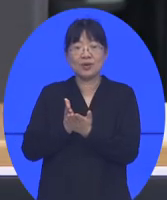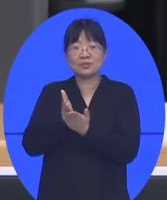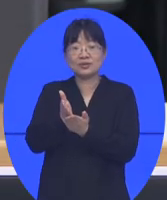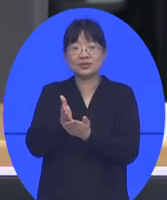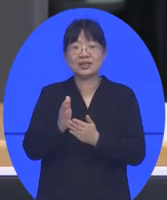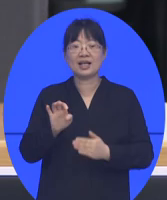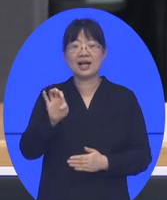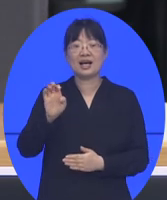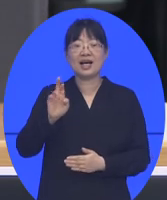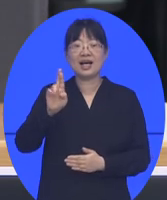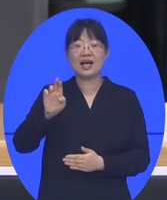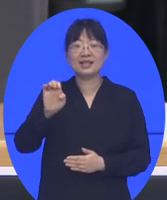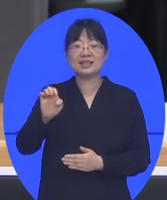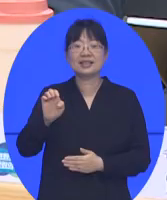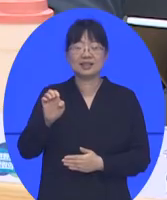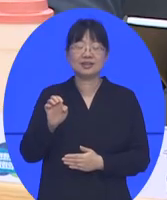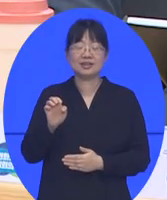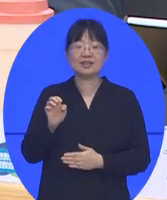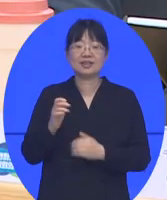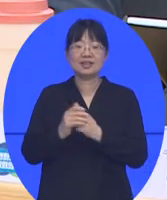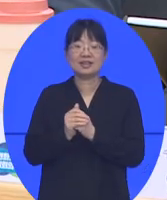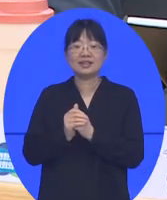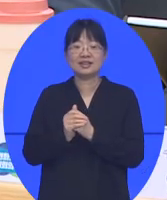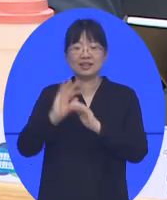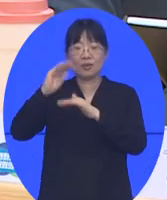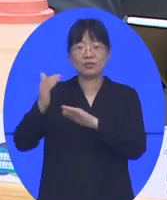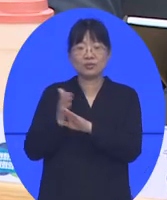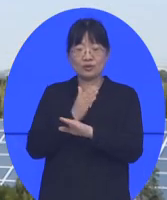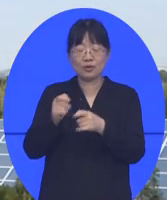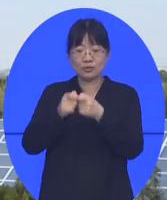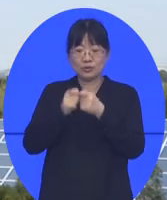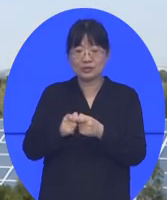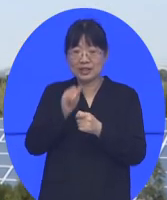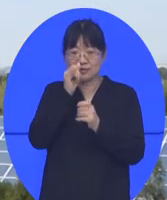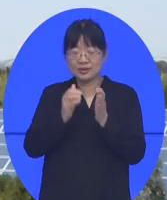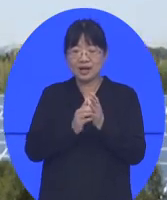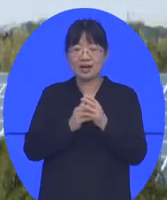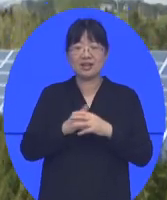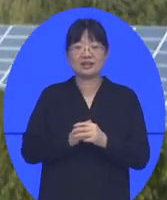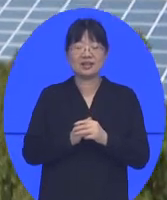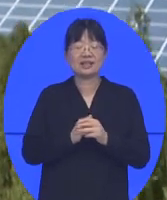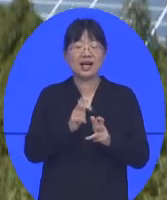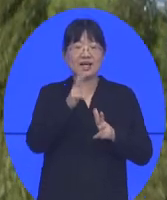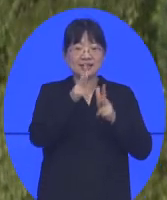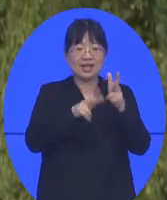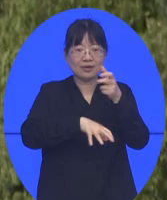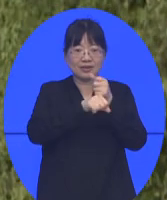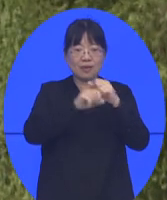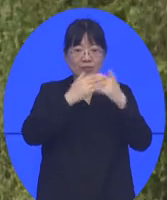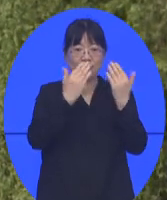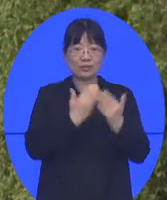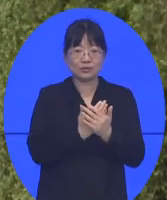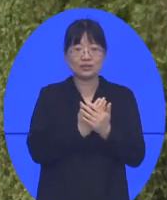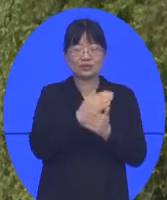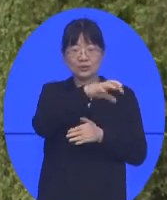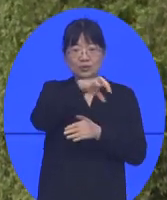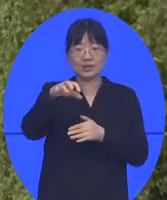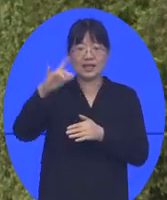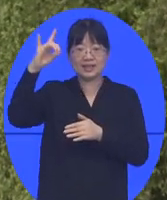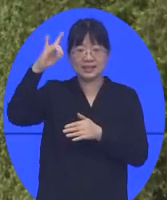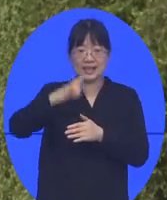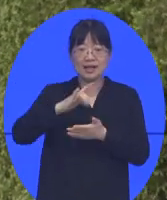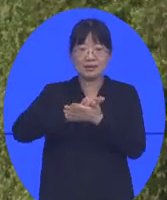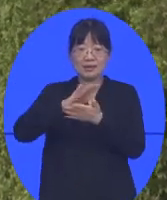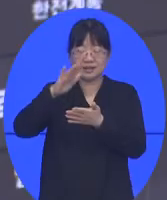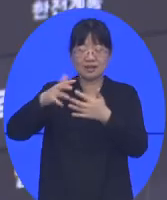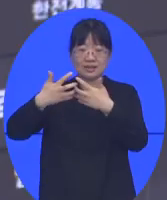부분 알리백부터 정책을 구체화합니다. 앞으로 경기도는 산하 모든 공공기관에 태양광 발전 시설을 설치하기로